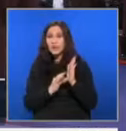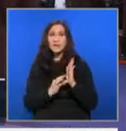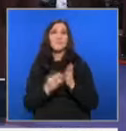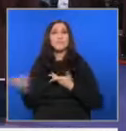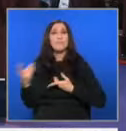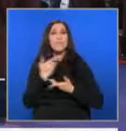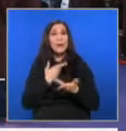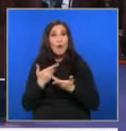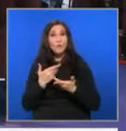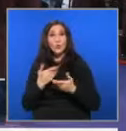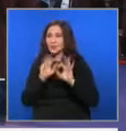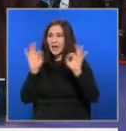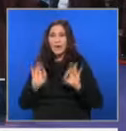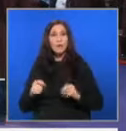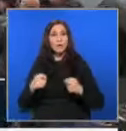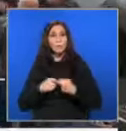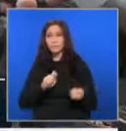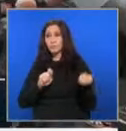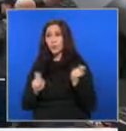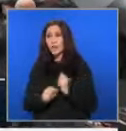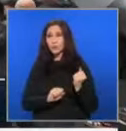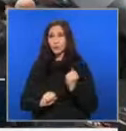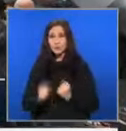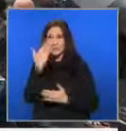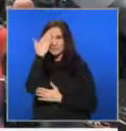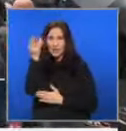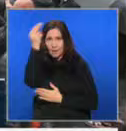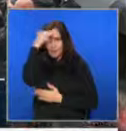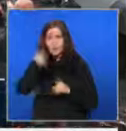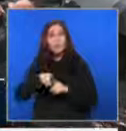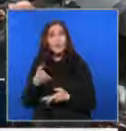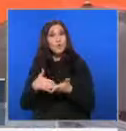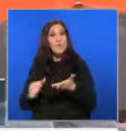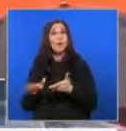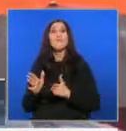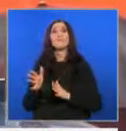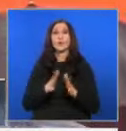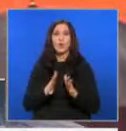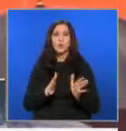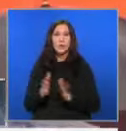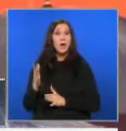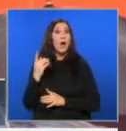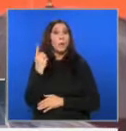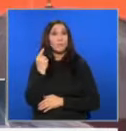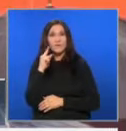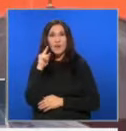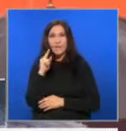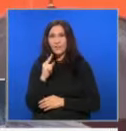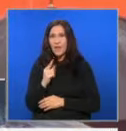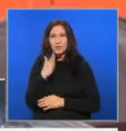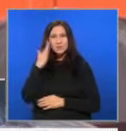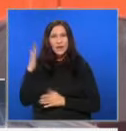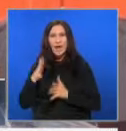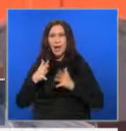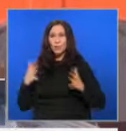от Брюксел, промяна на конституцията и признаването на българите като дял от народ. Още от първият ден от страна